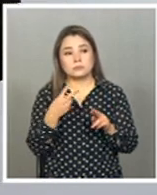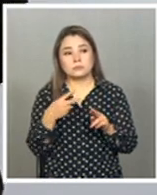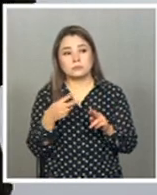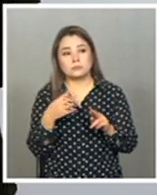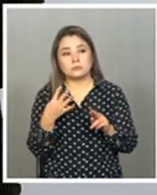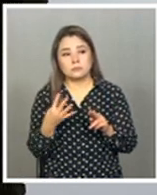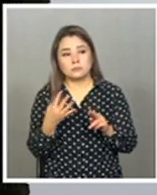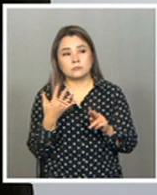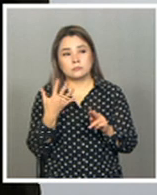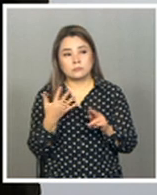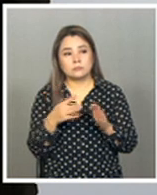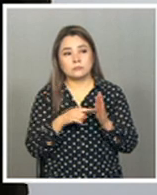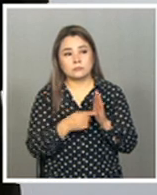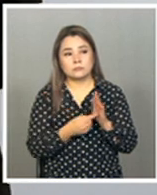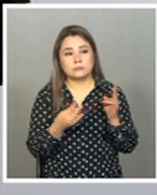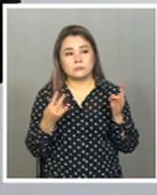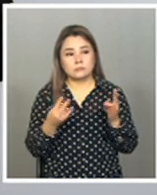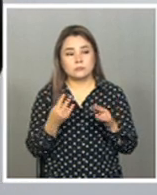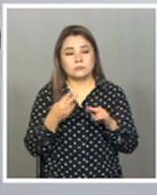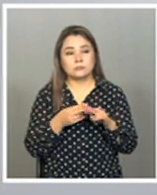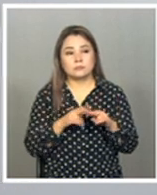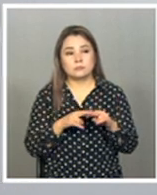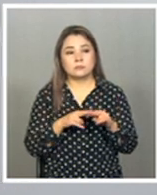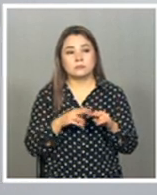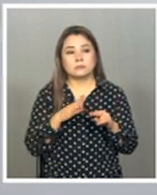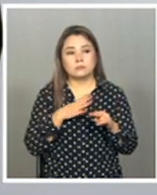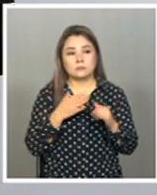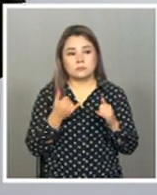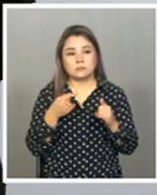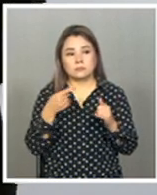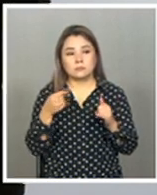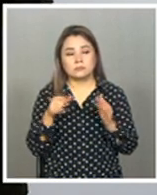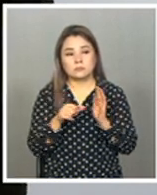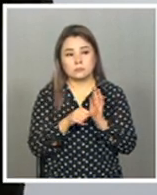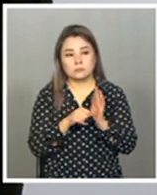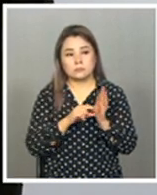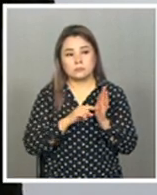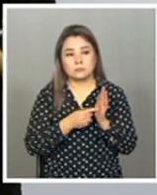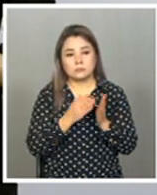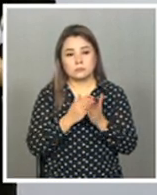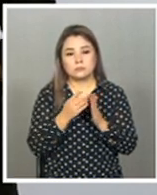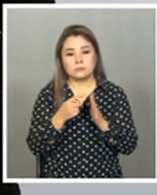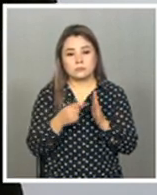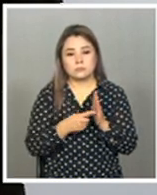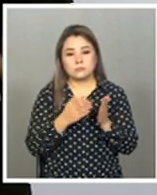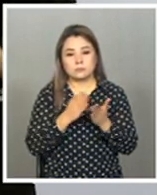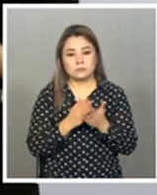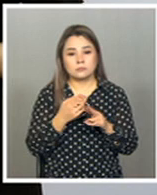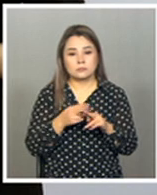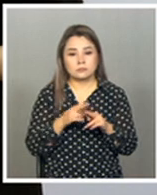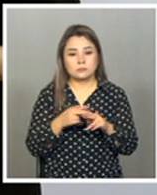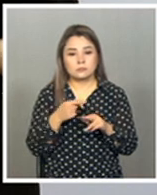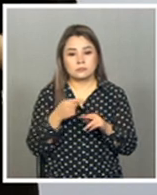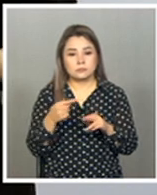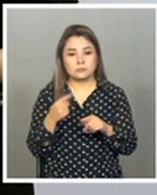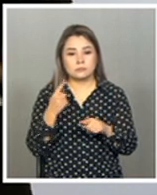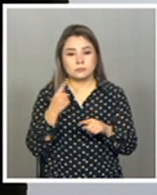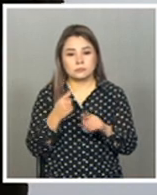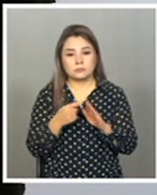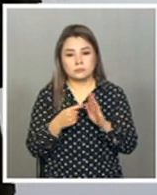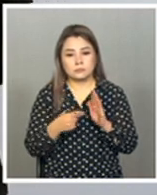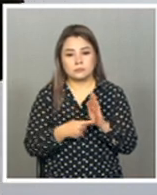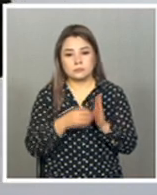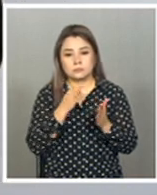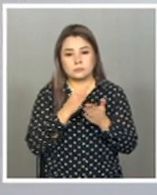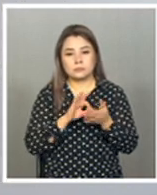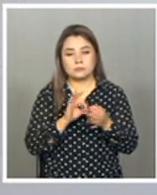көбейтеміз. Бұл жерде біз минус 6-ны бөлшектің алымына көбейтеміз, және де оң сан мен теріс санның көбейтінісі теріс санға тең